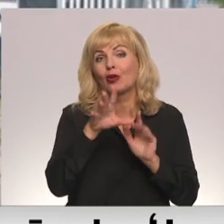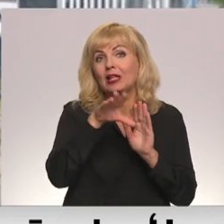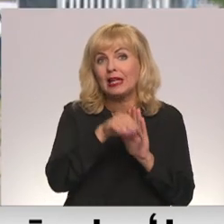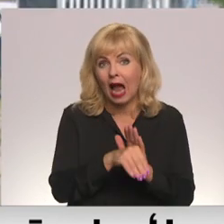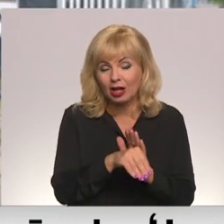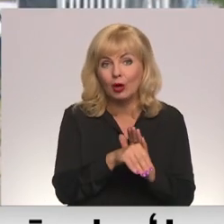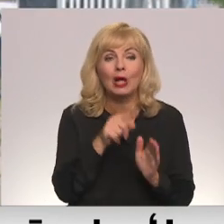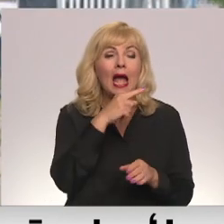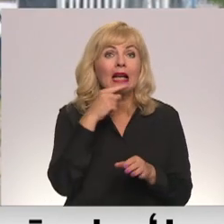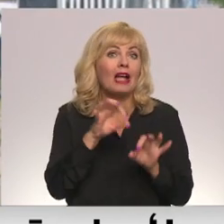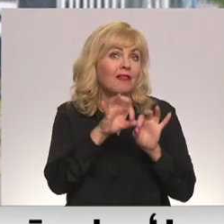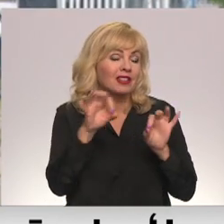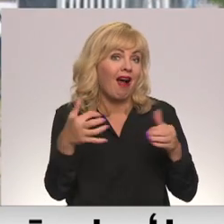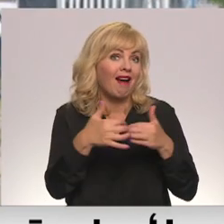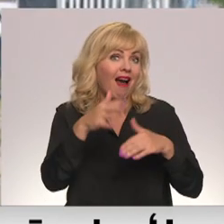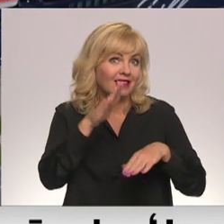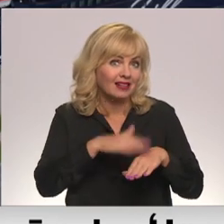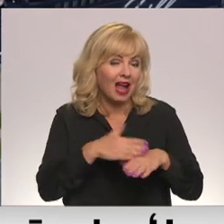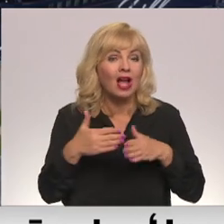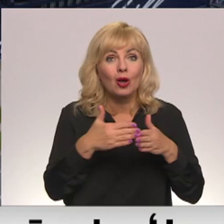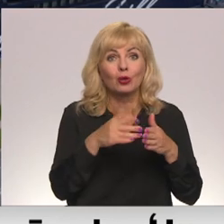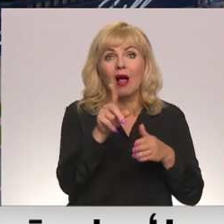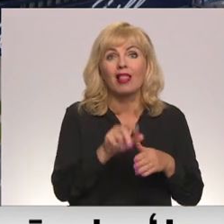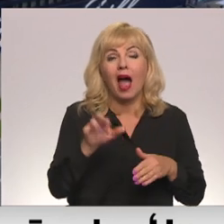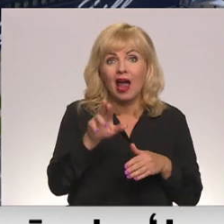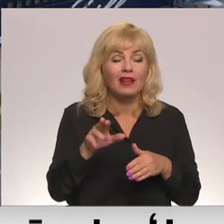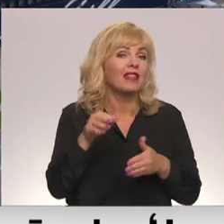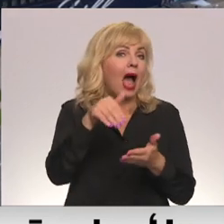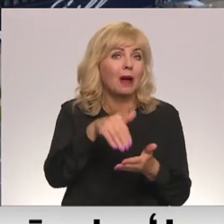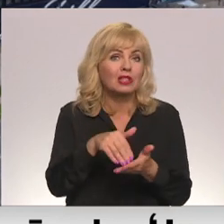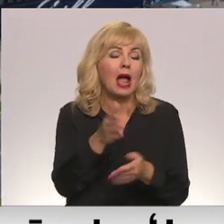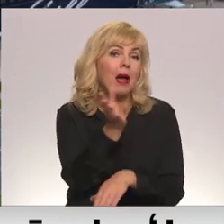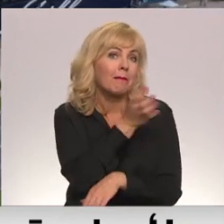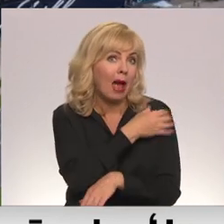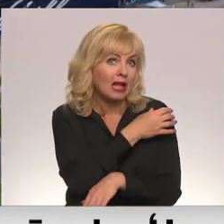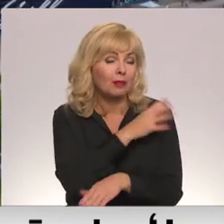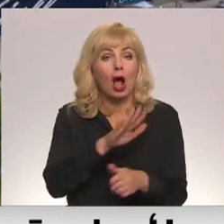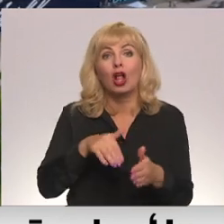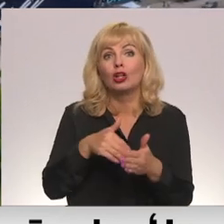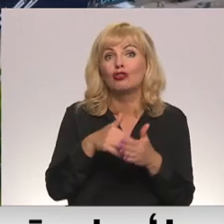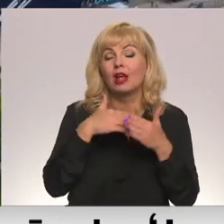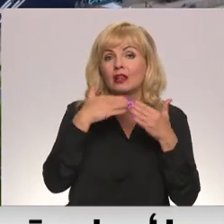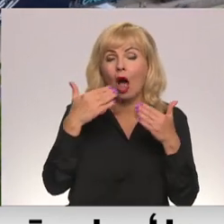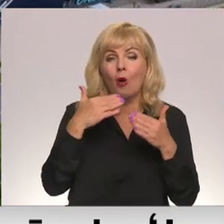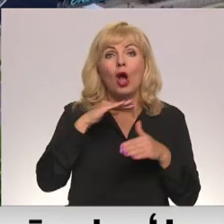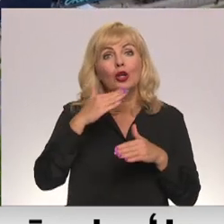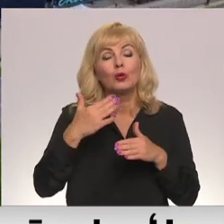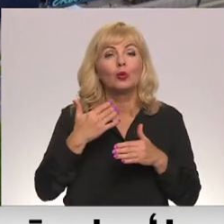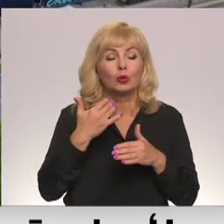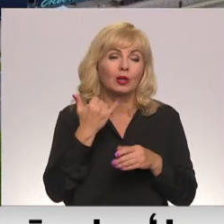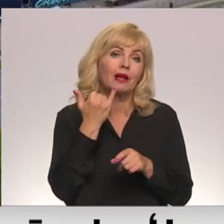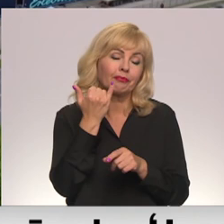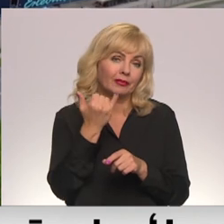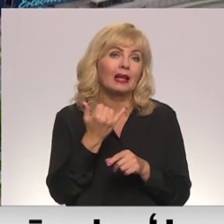tam, kad Krievijas sāktā kara dēļ kruīza laineri vairs nepiestāja Sankt Pēterburgā, kas līdz šim bija daudzu jūras ceļotāju iecienīts